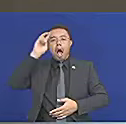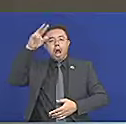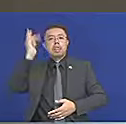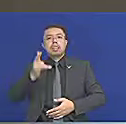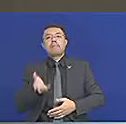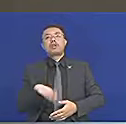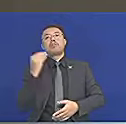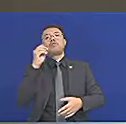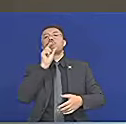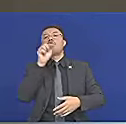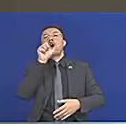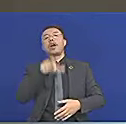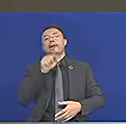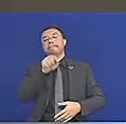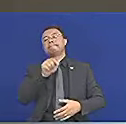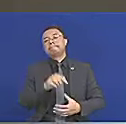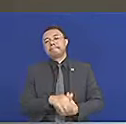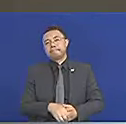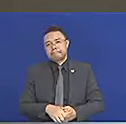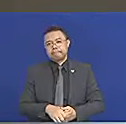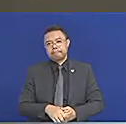orang itu.